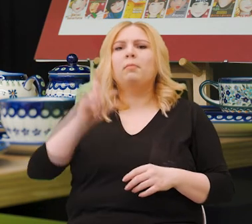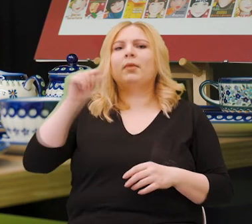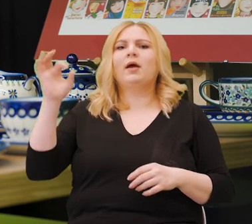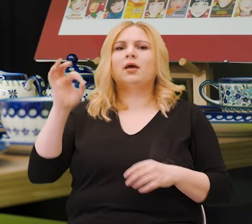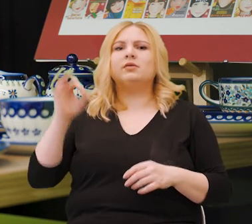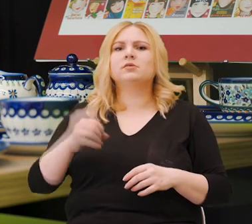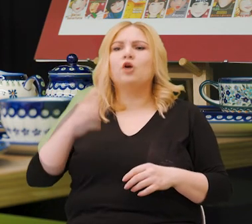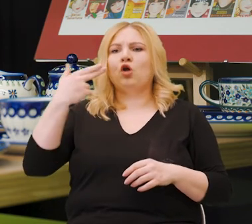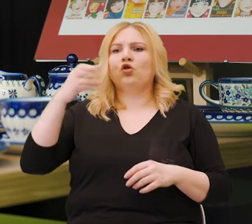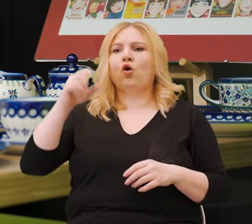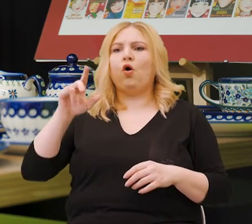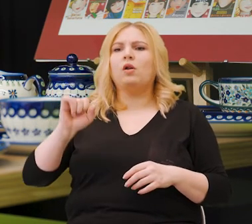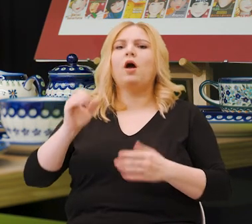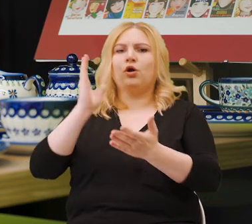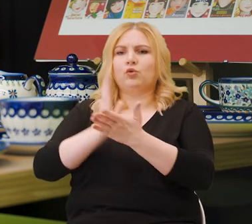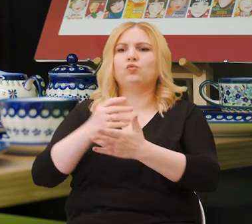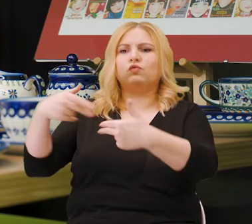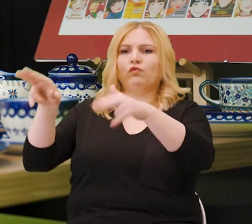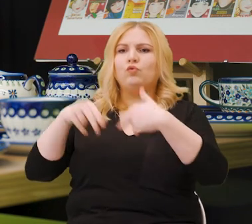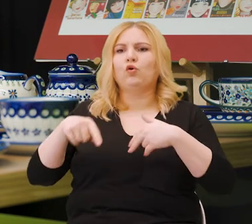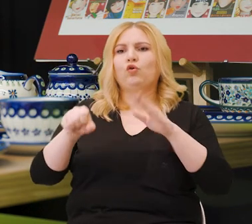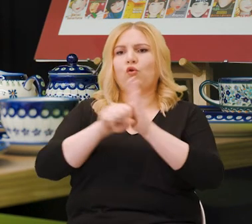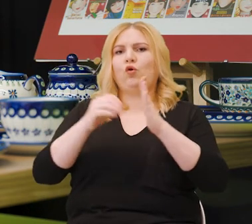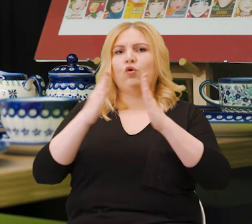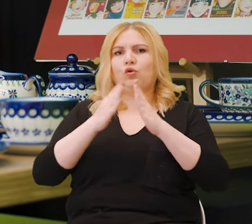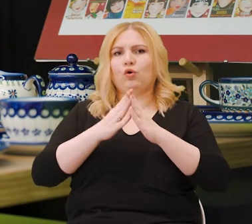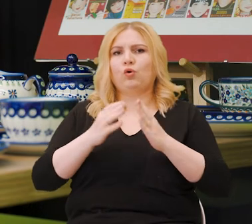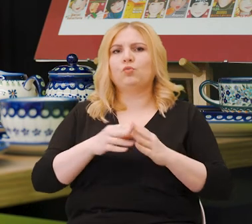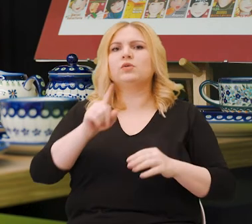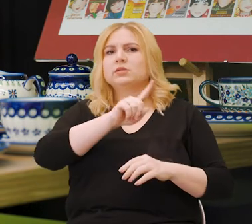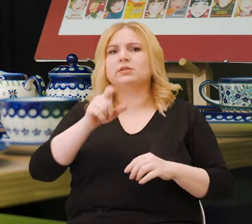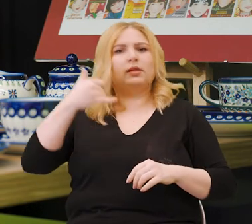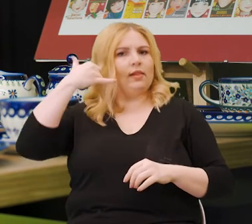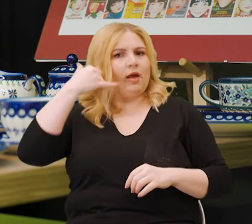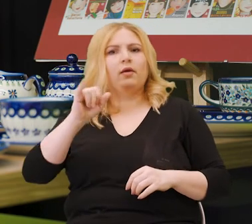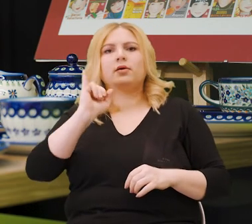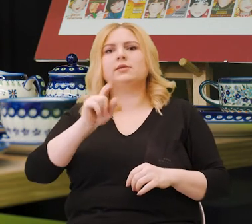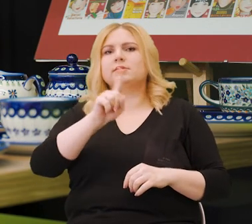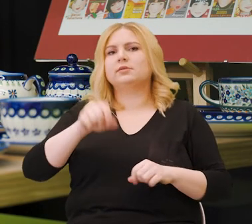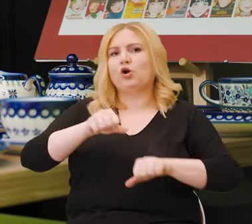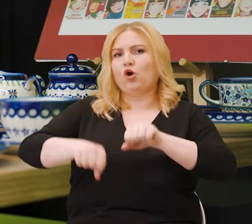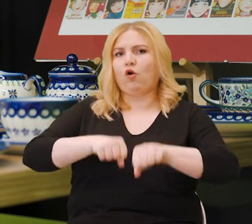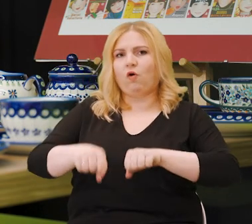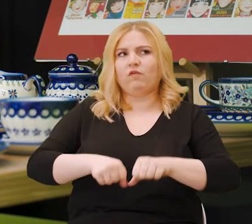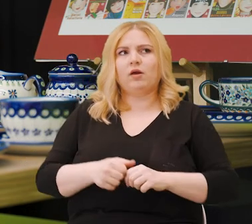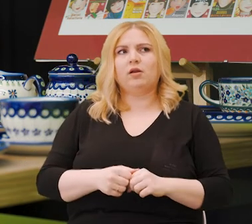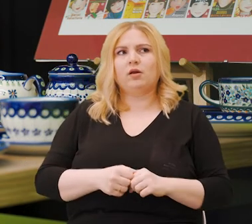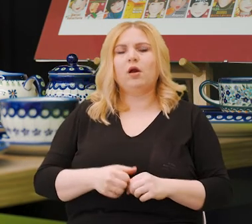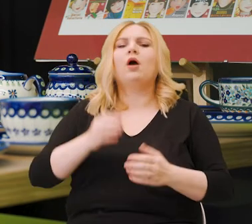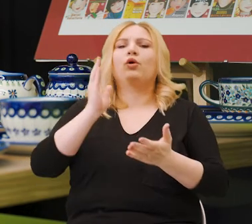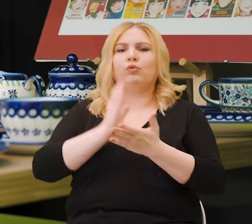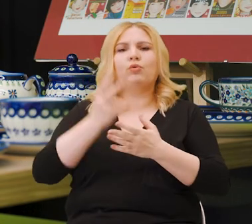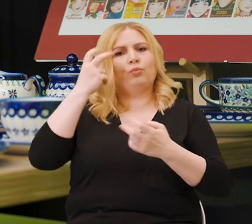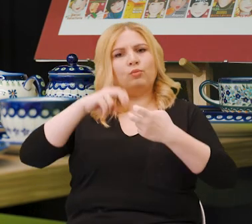Nora wróciła dziś do domu i z rowerem, i z telefonem. A więc i to zmartwienie mam z głowy. Z